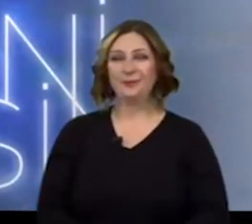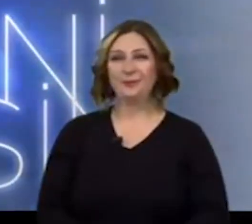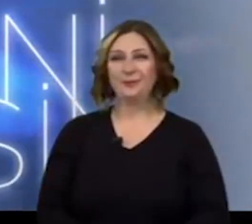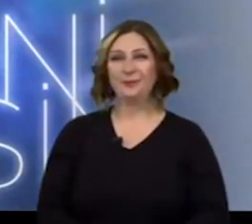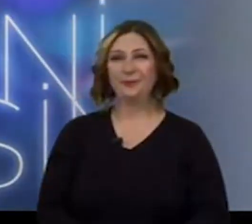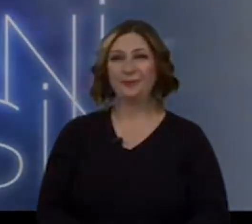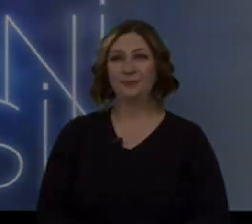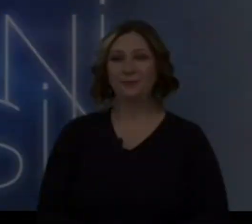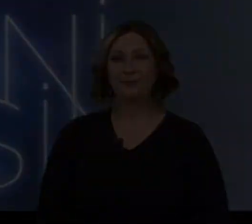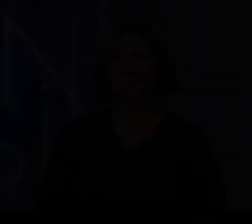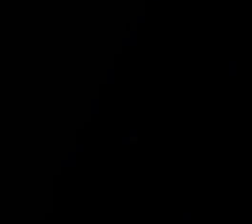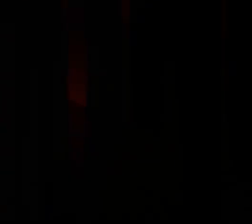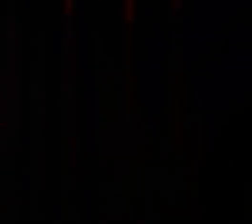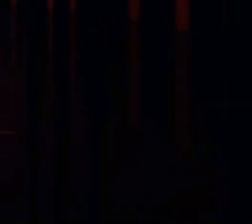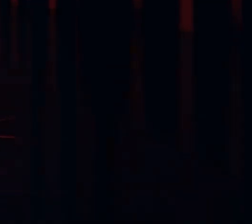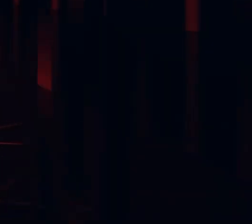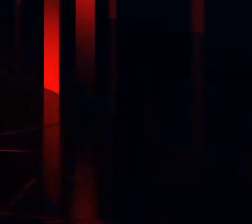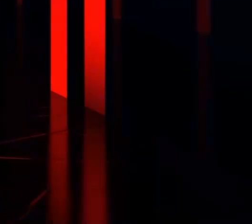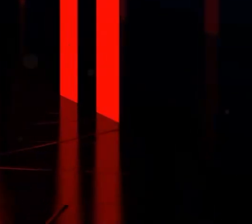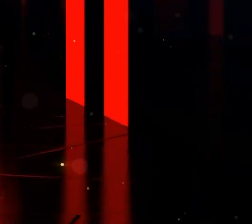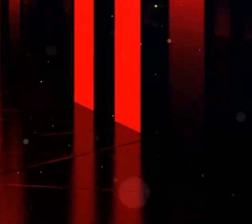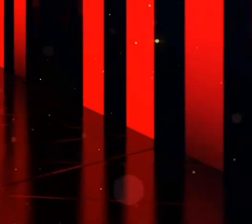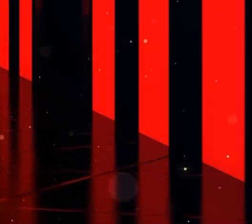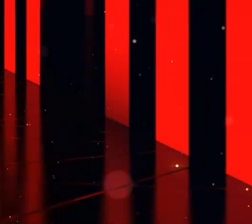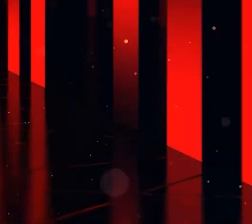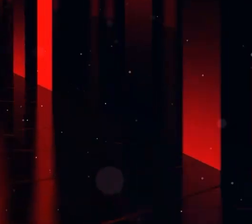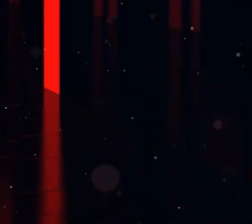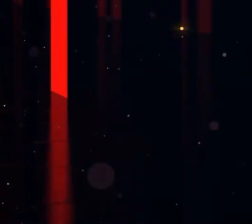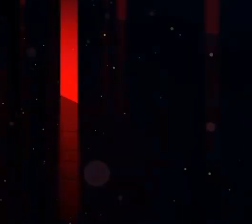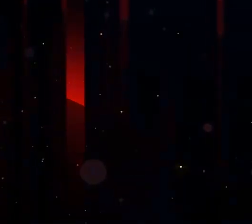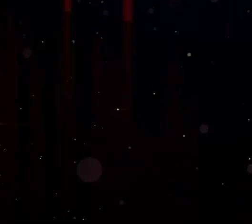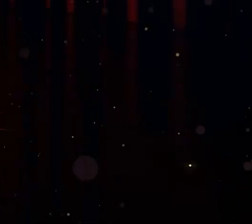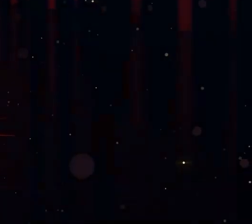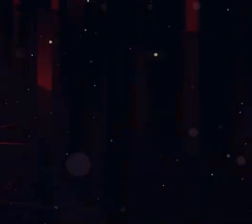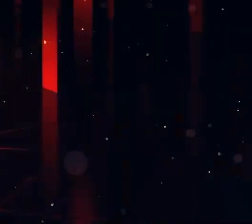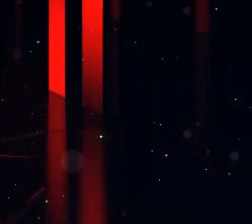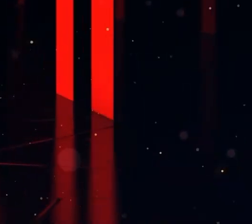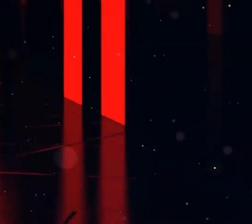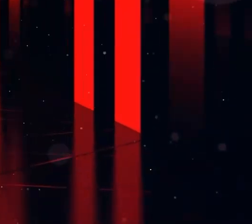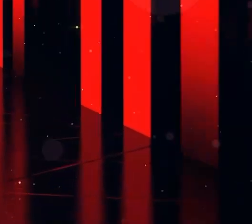We'll be right back.